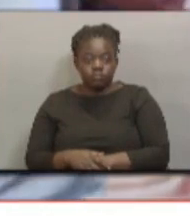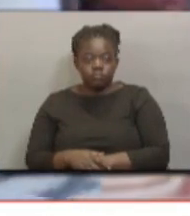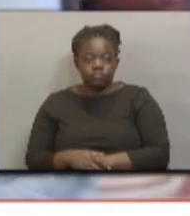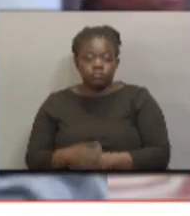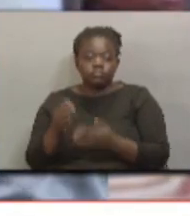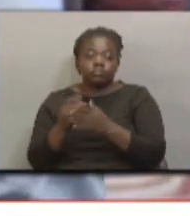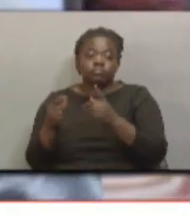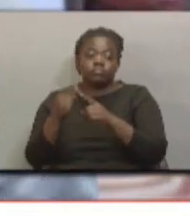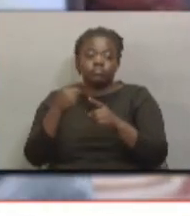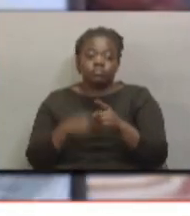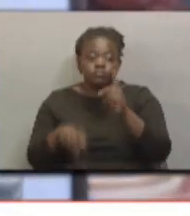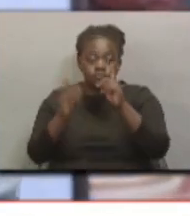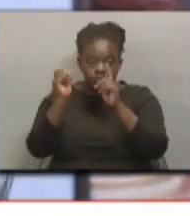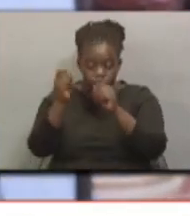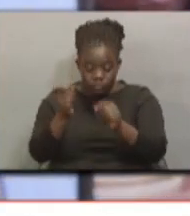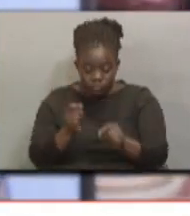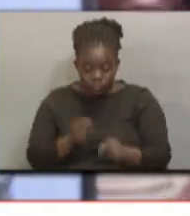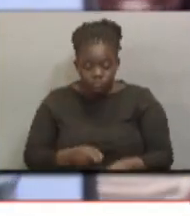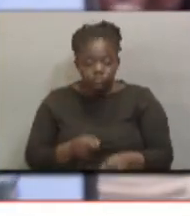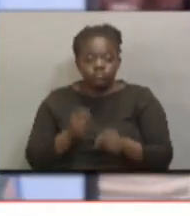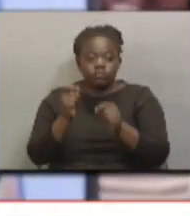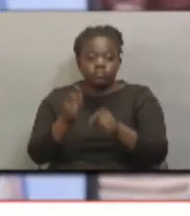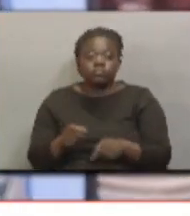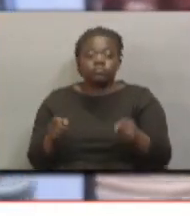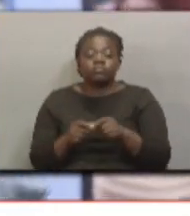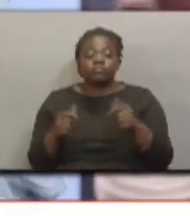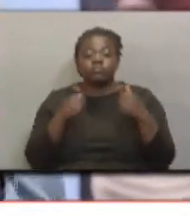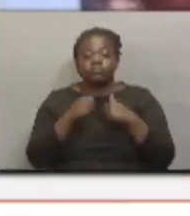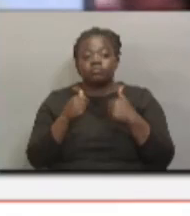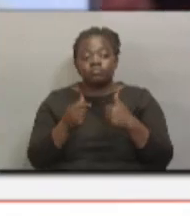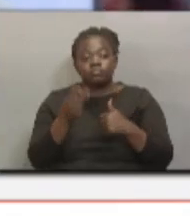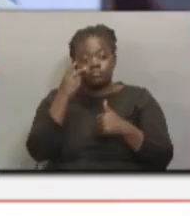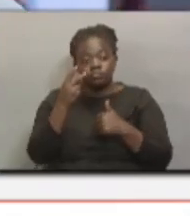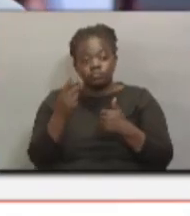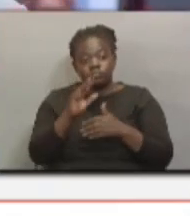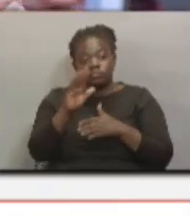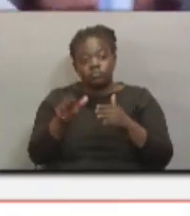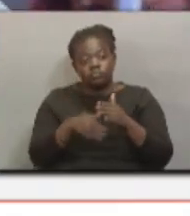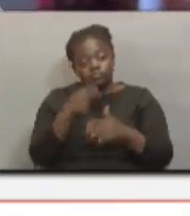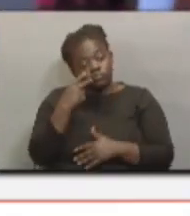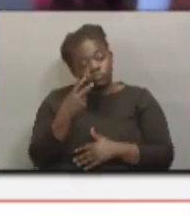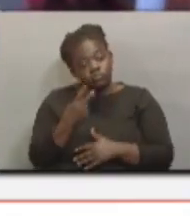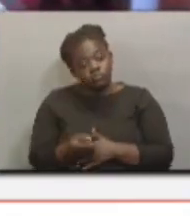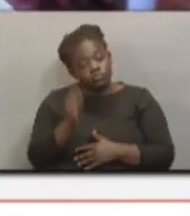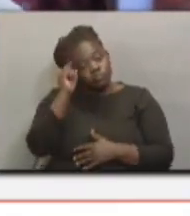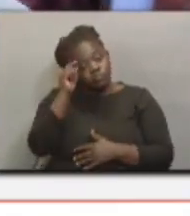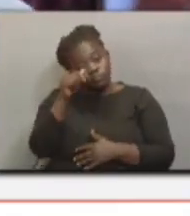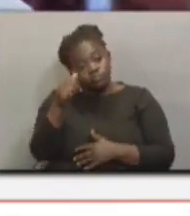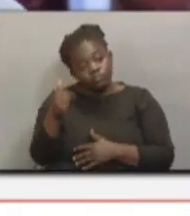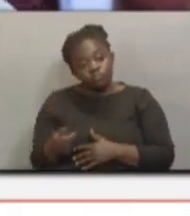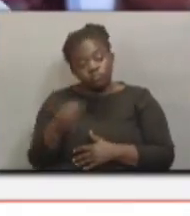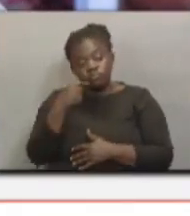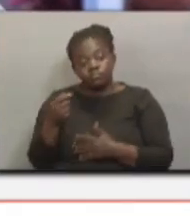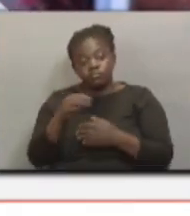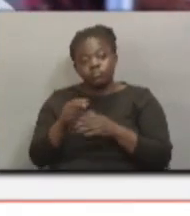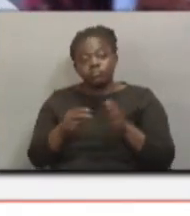twagatta ogw'ebyobulimi n'ogw'ebyobulambuzi era bw'oyise mu byonna obirabye tuuza ne bannaffe abalala bakola